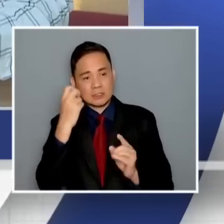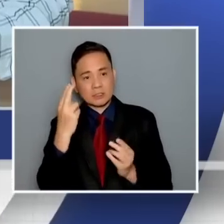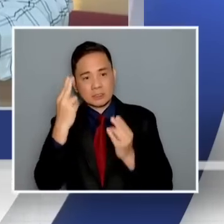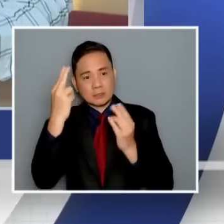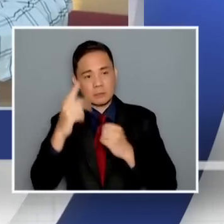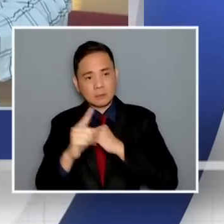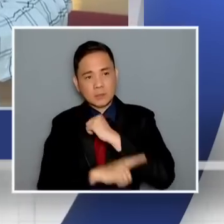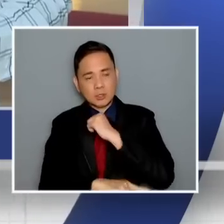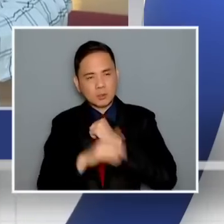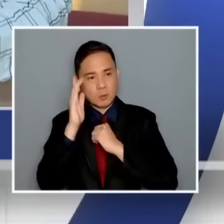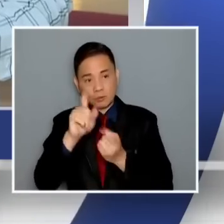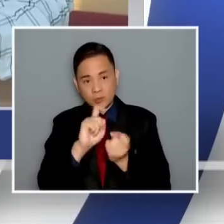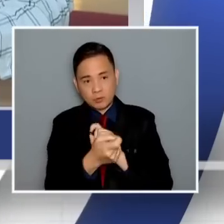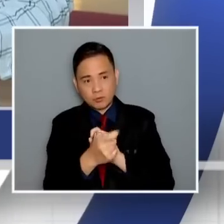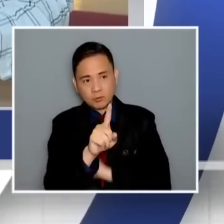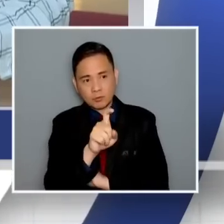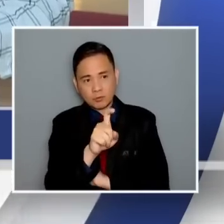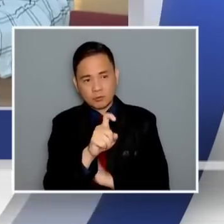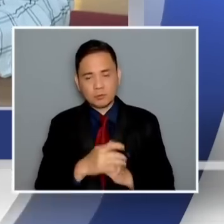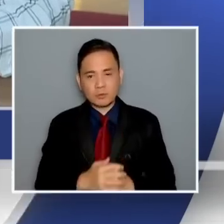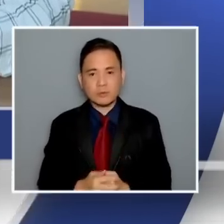House of Representatives?